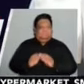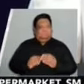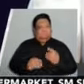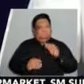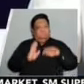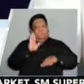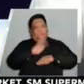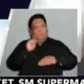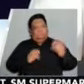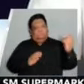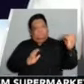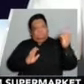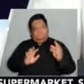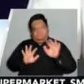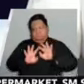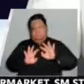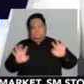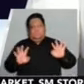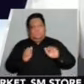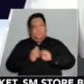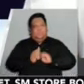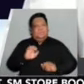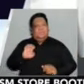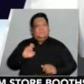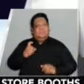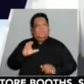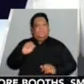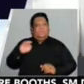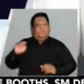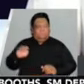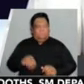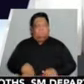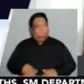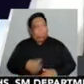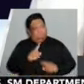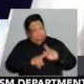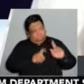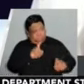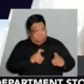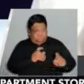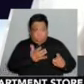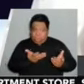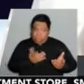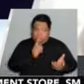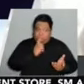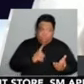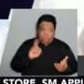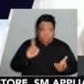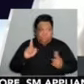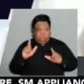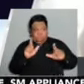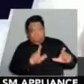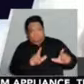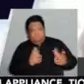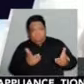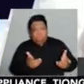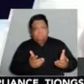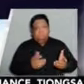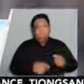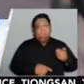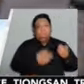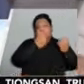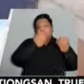para malaman sa kanya kung totoo ba yung bintang sa kanya. Ang sabi niya, hindi raw